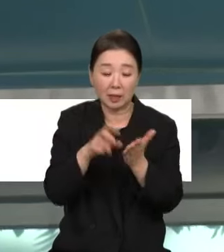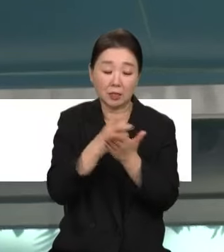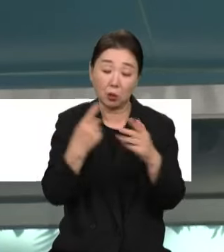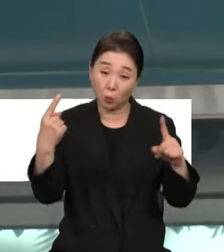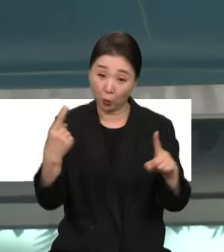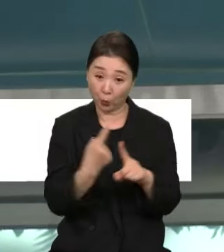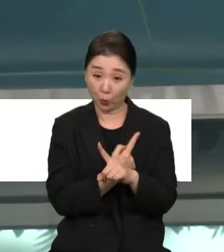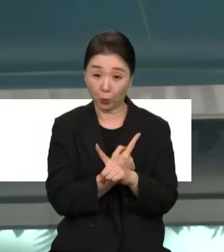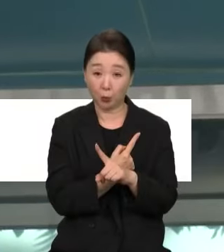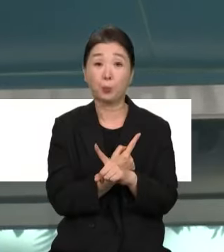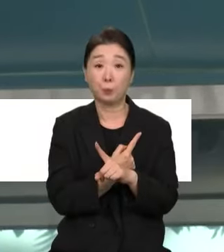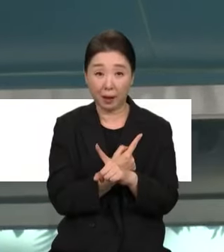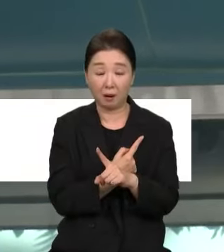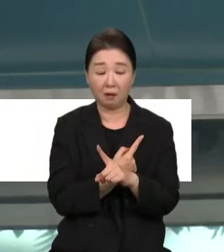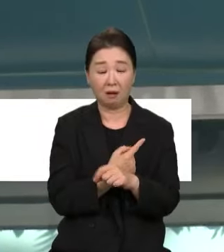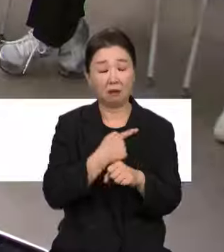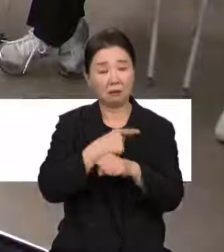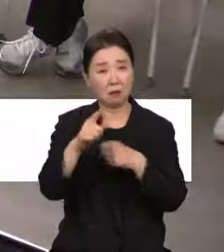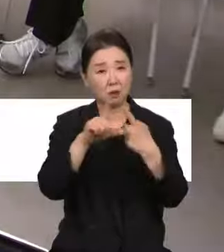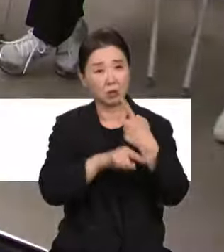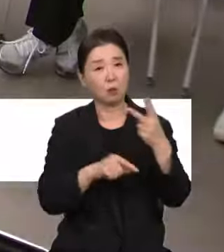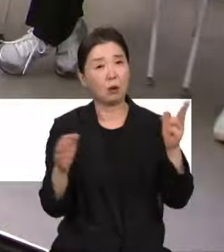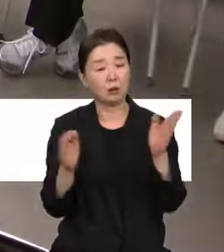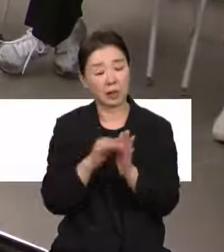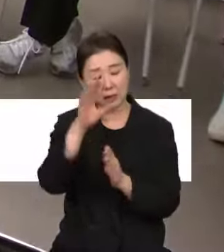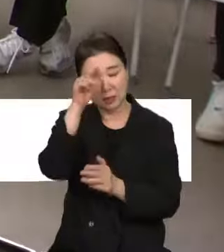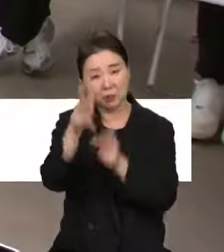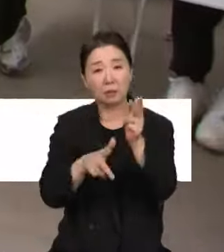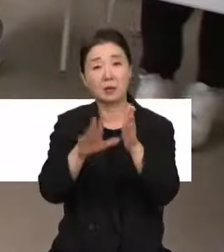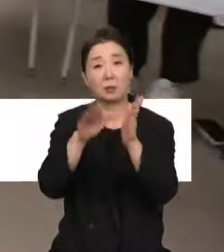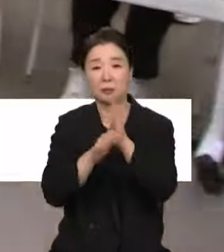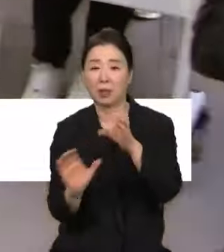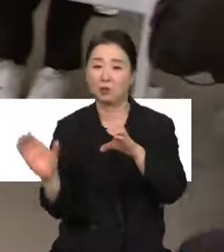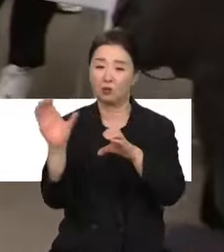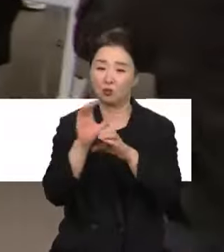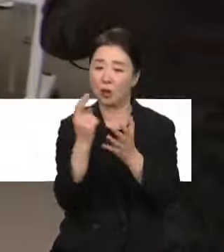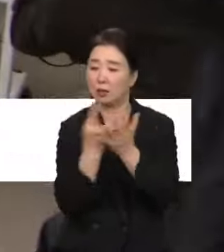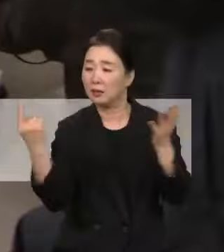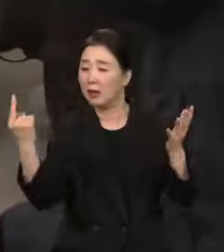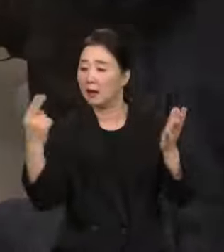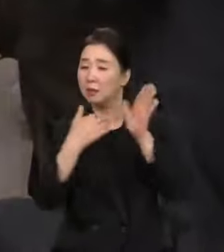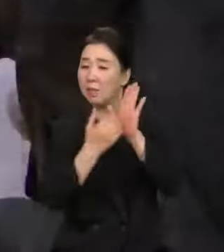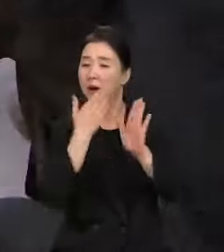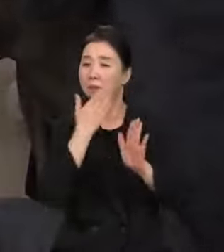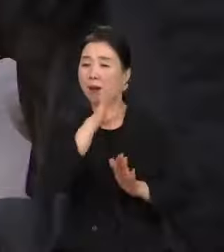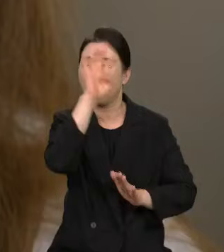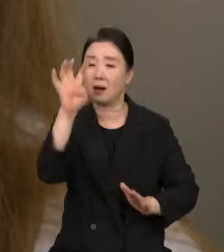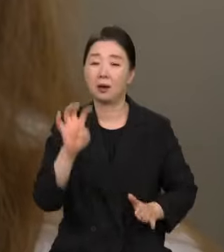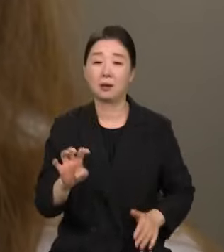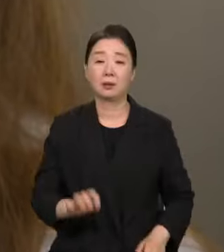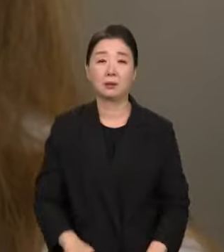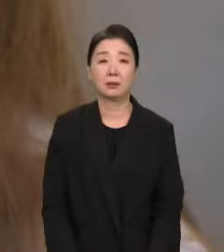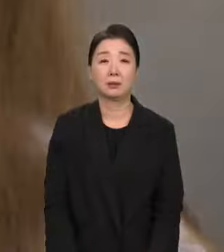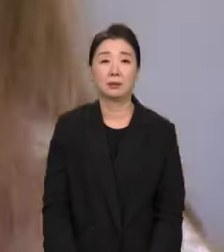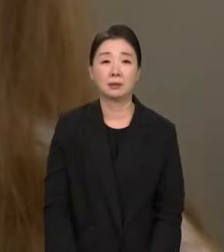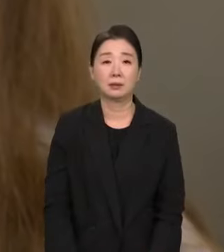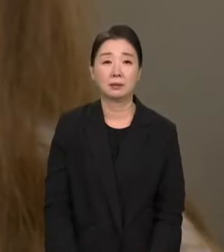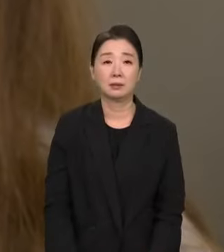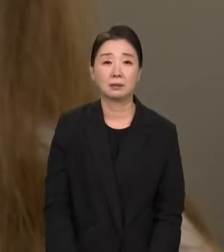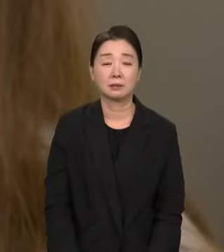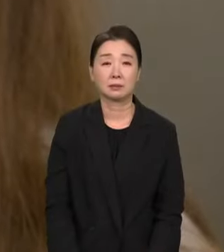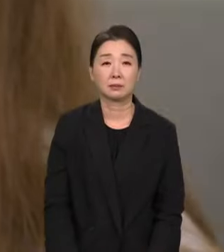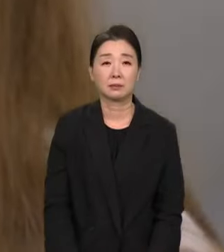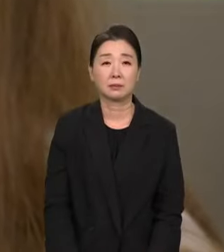개선하겠다고 했지만 내년 2월까지의 범 사업 기간 추가 이탈을 막을 수 있을지 미지수입니다 JTBC